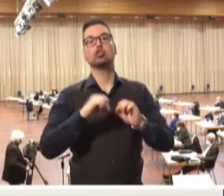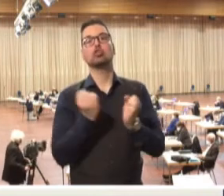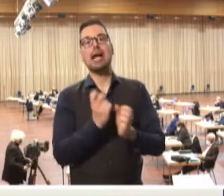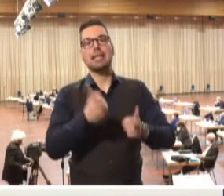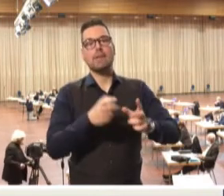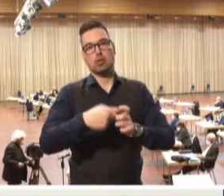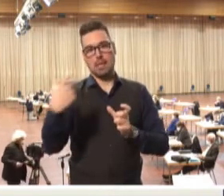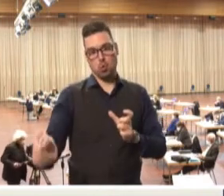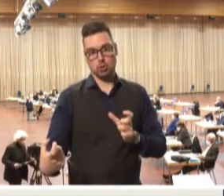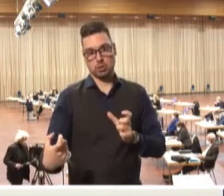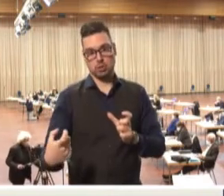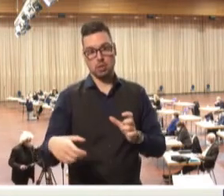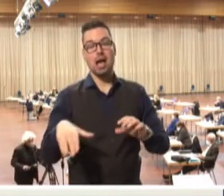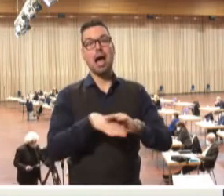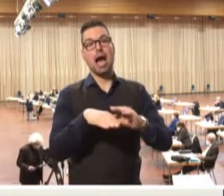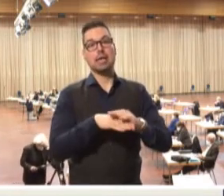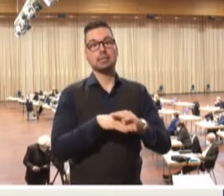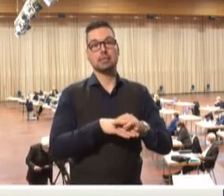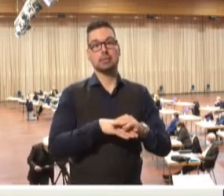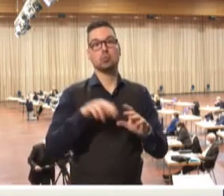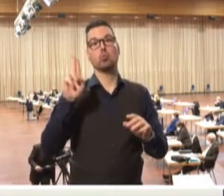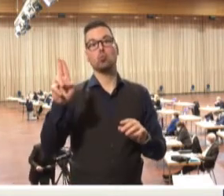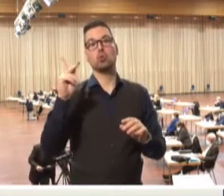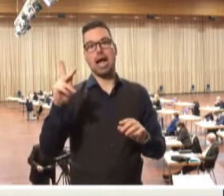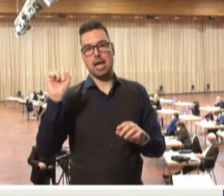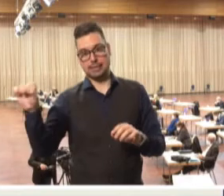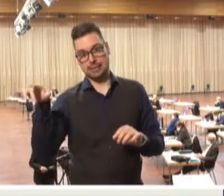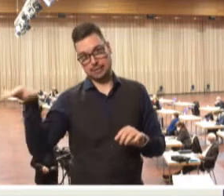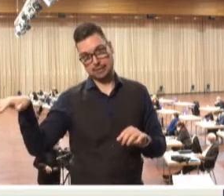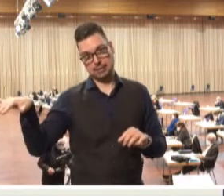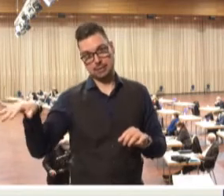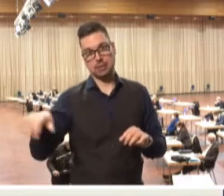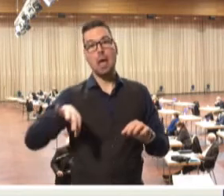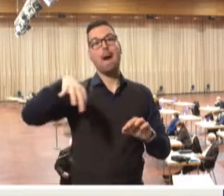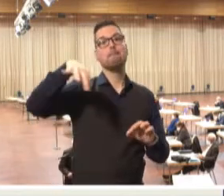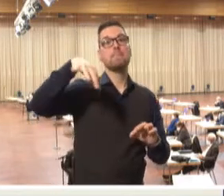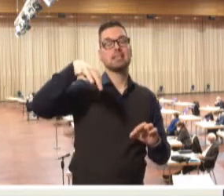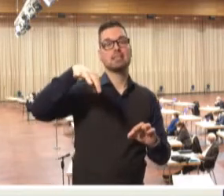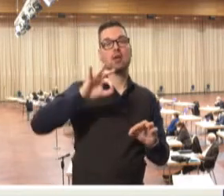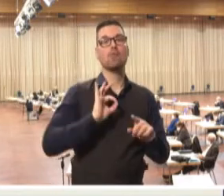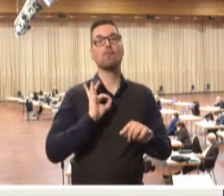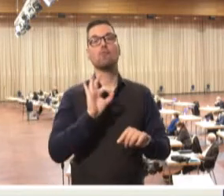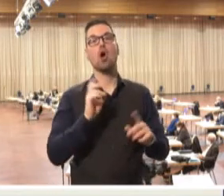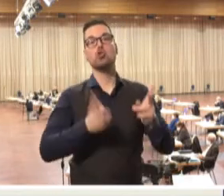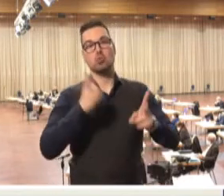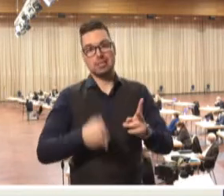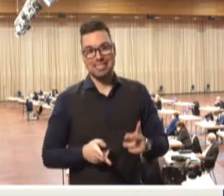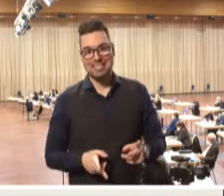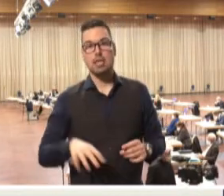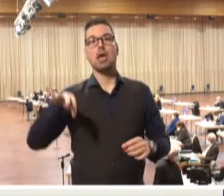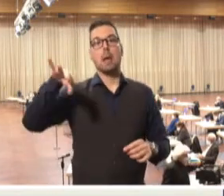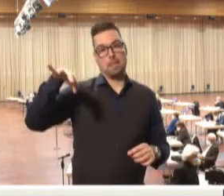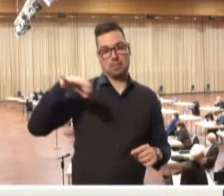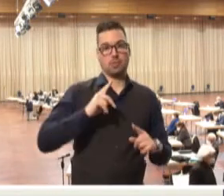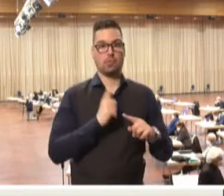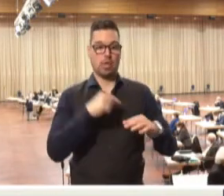Saarbrücken, Akten des Universitätsklinikums des Saarlandes, des Ministeriums der Justiz, des